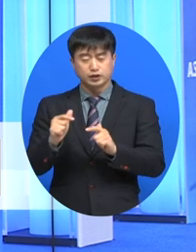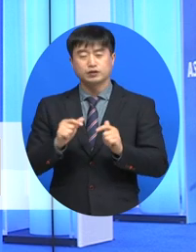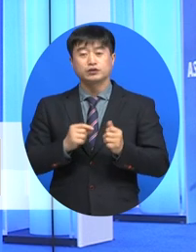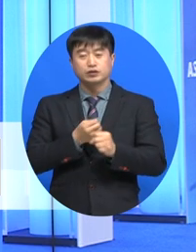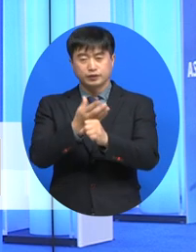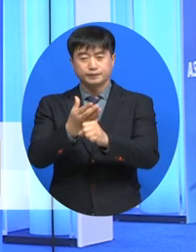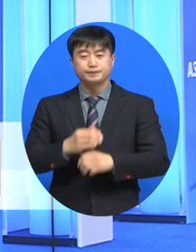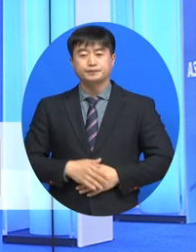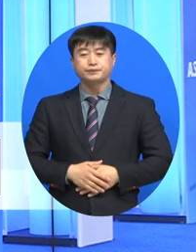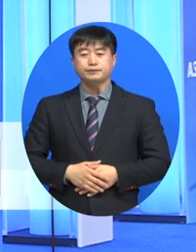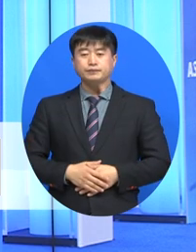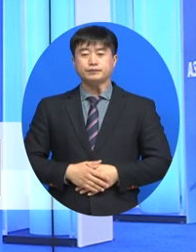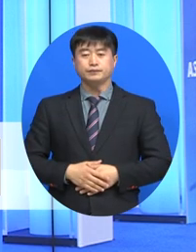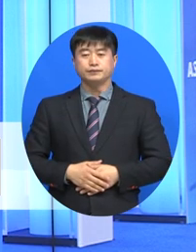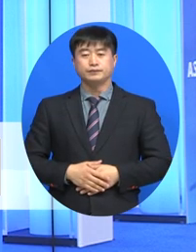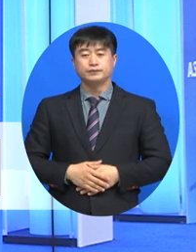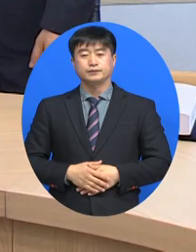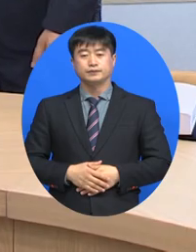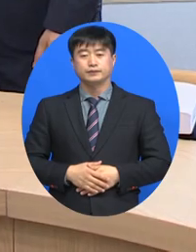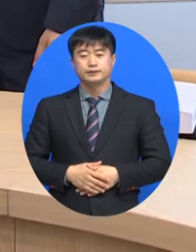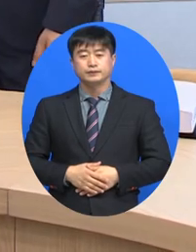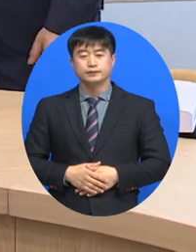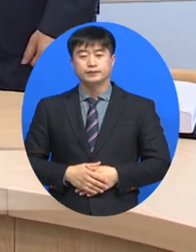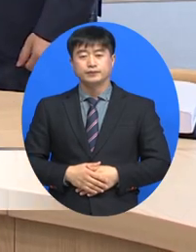자세한 내용 함께 보시죠